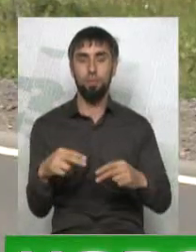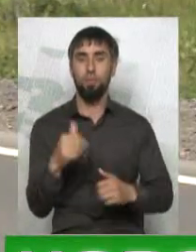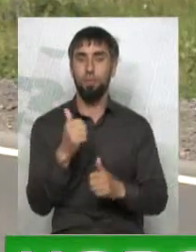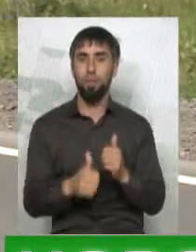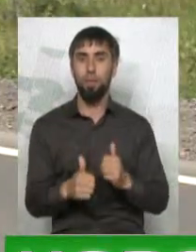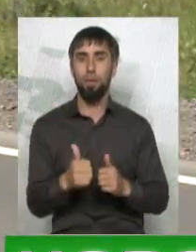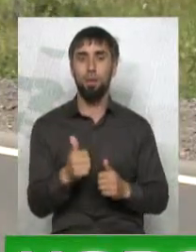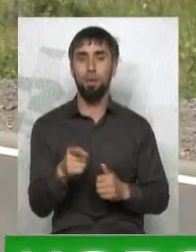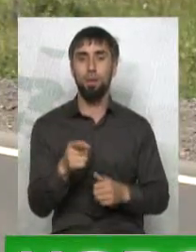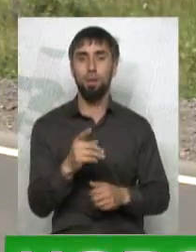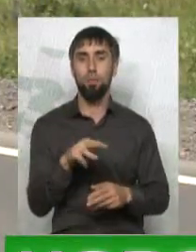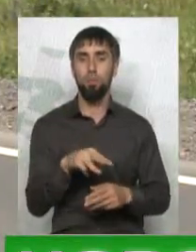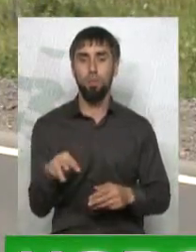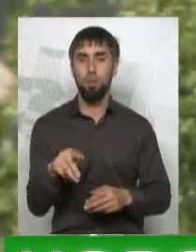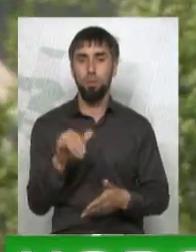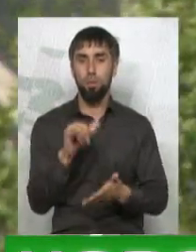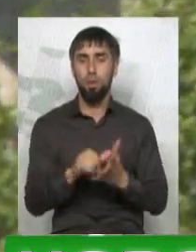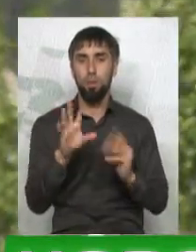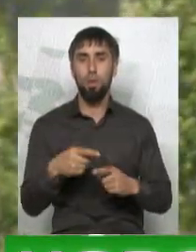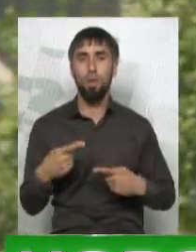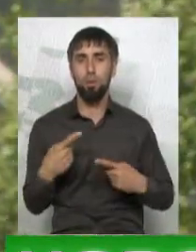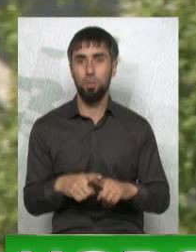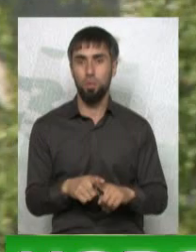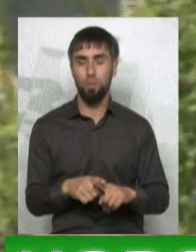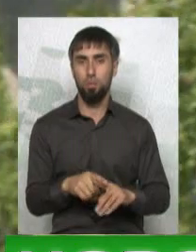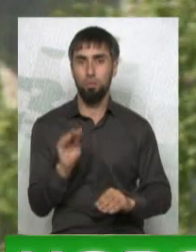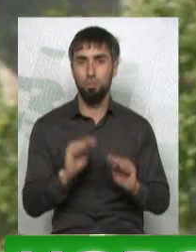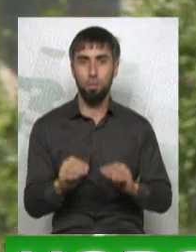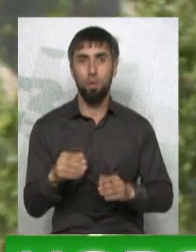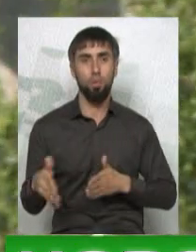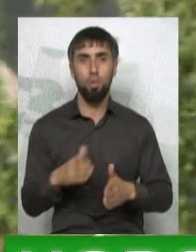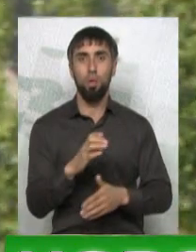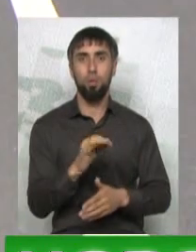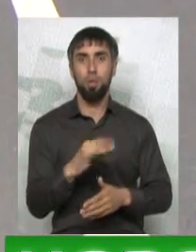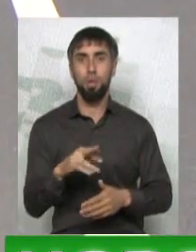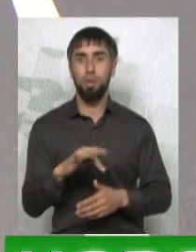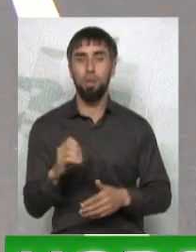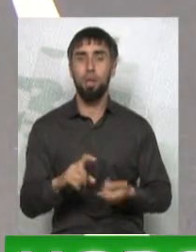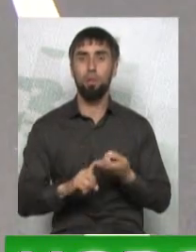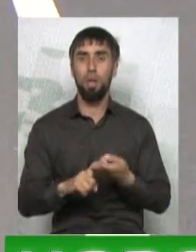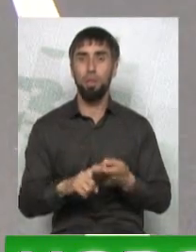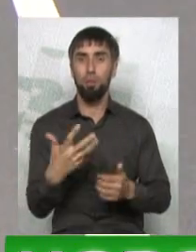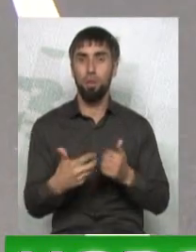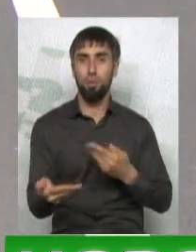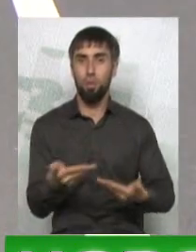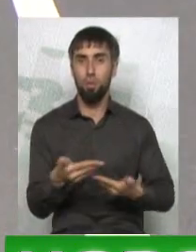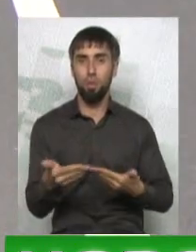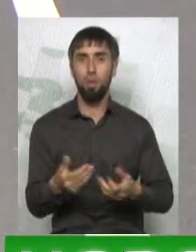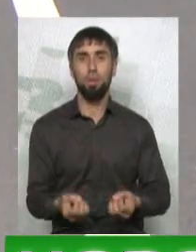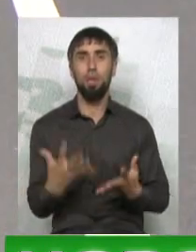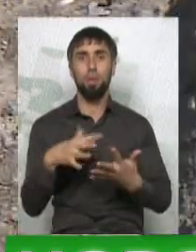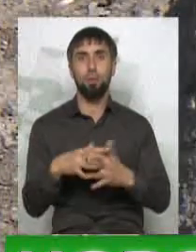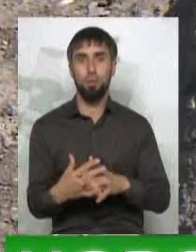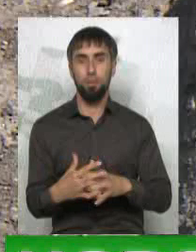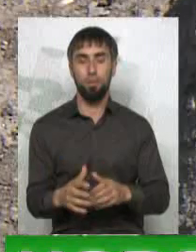Каждый миллиметр здесь уложили с соблюдением всех технических характеристик. Дорога Сурхахи-Яндри связывает между собой сразу несколько